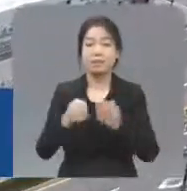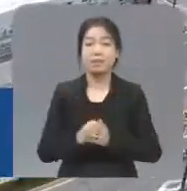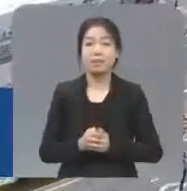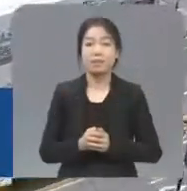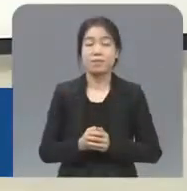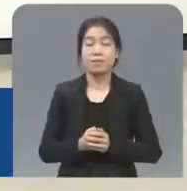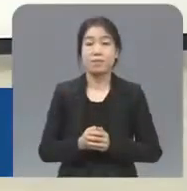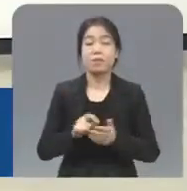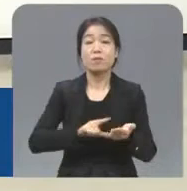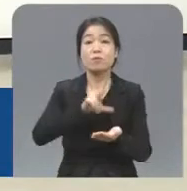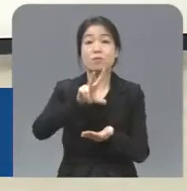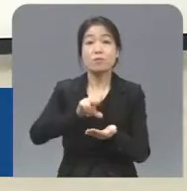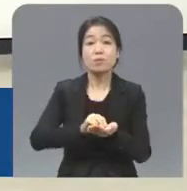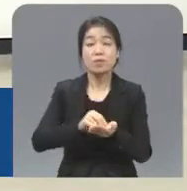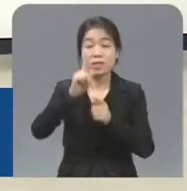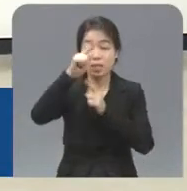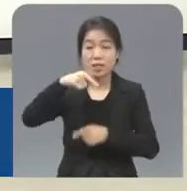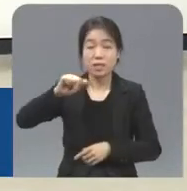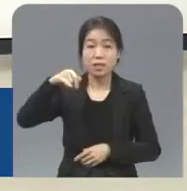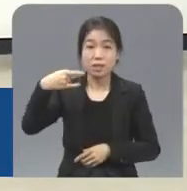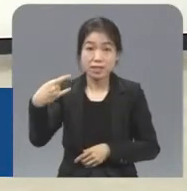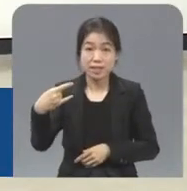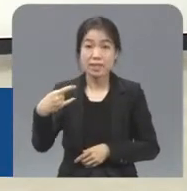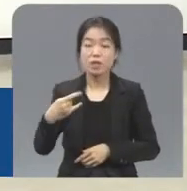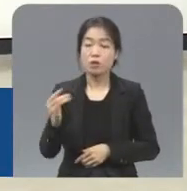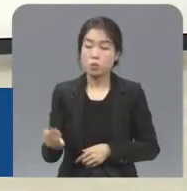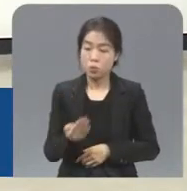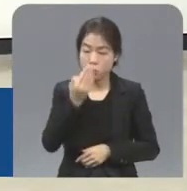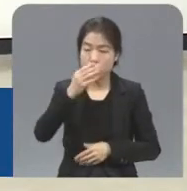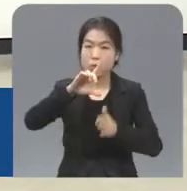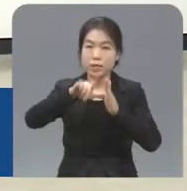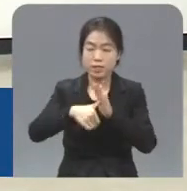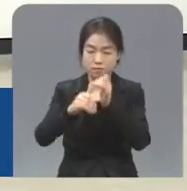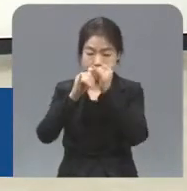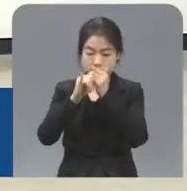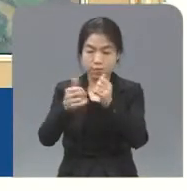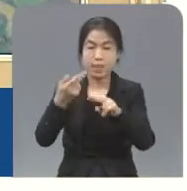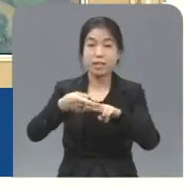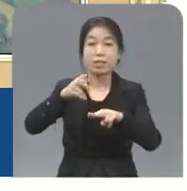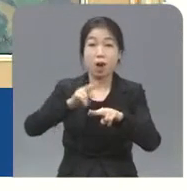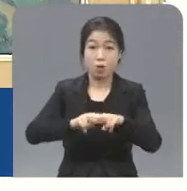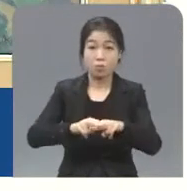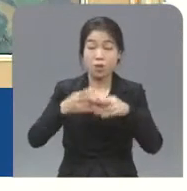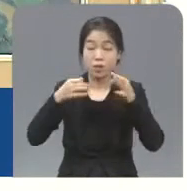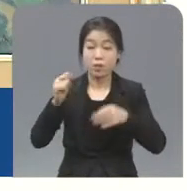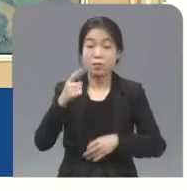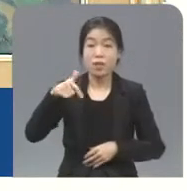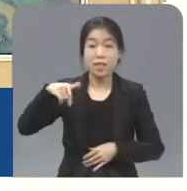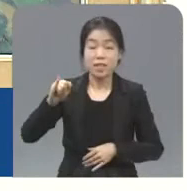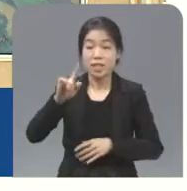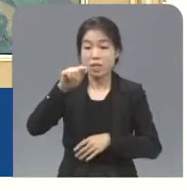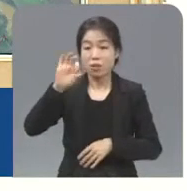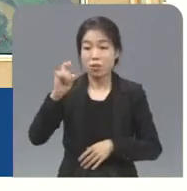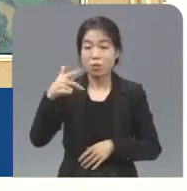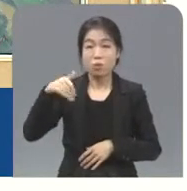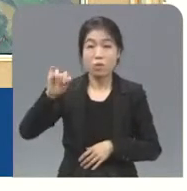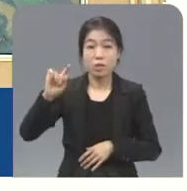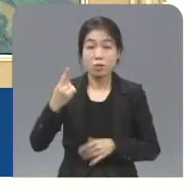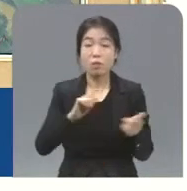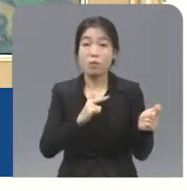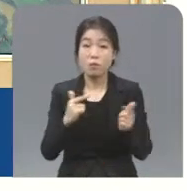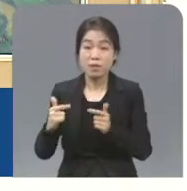이번 전시 주제는 이건희 컬렉션 고귀한 시간 위대한 선물로 김 왕비와 오지호 창 경자 등